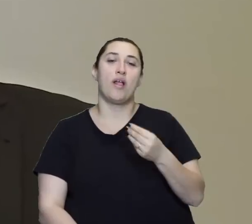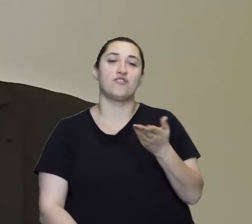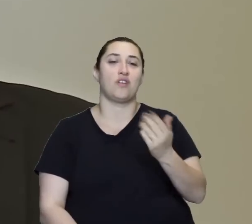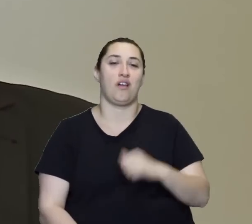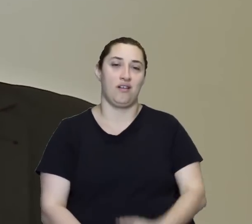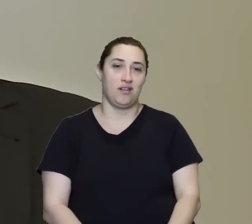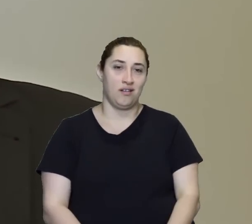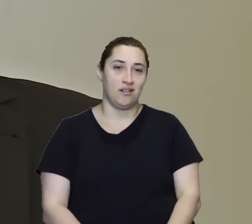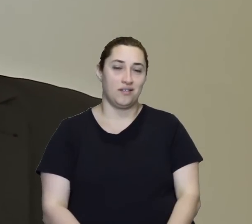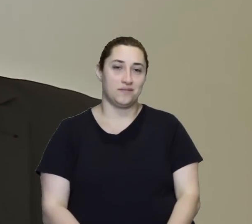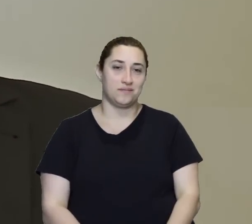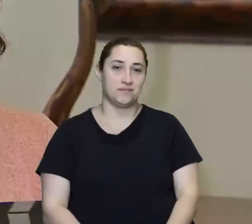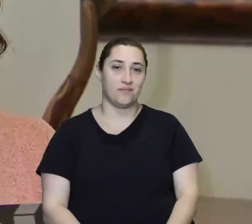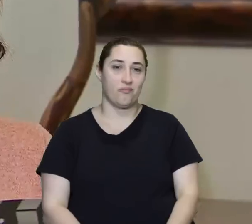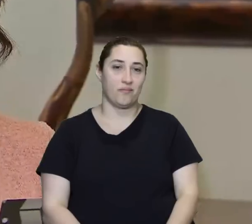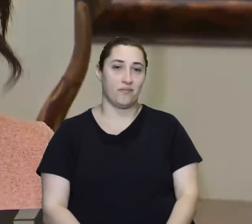olacakmış.